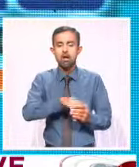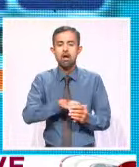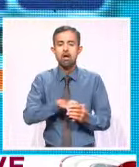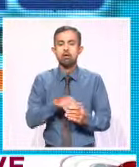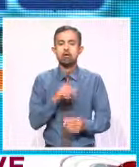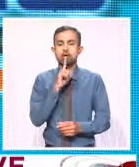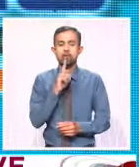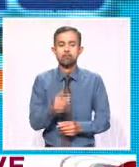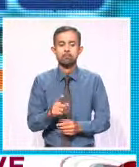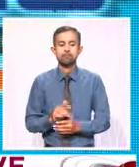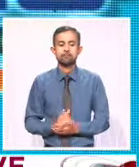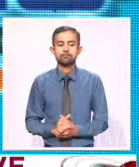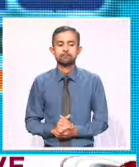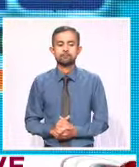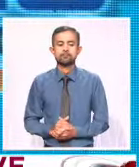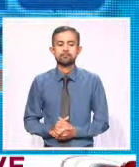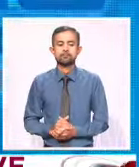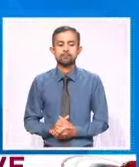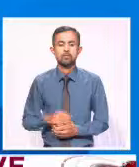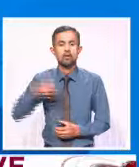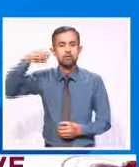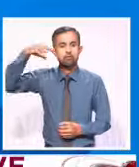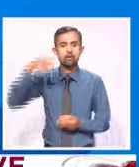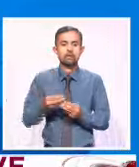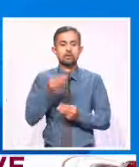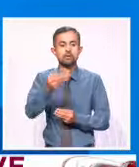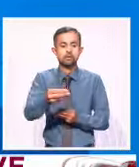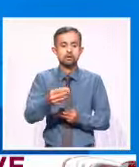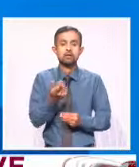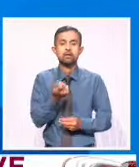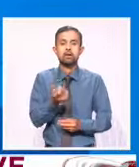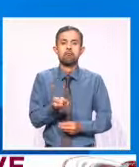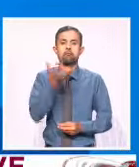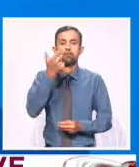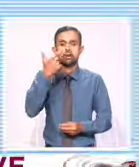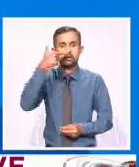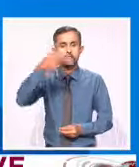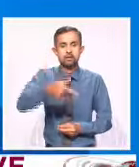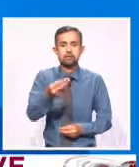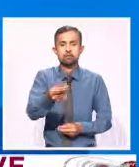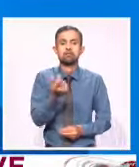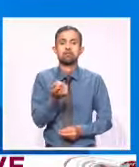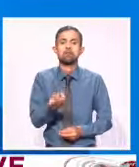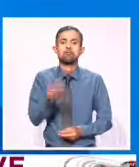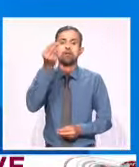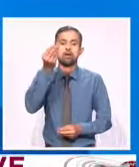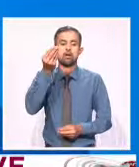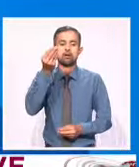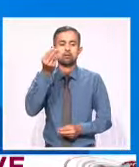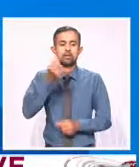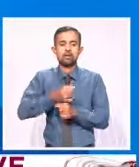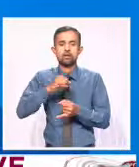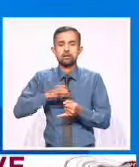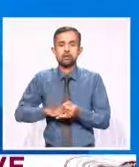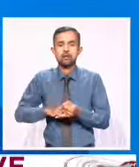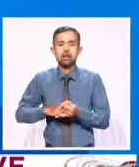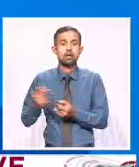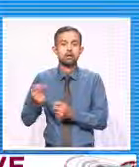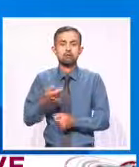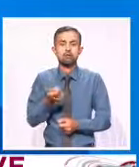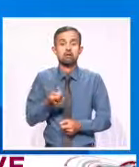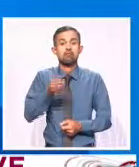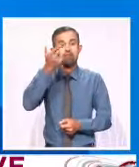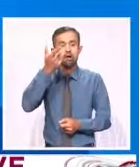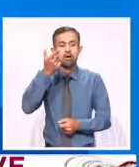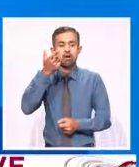ඔහු මේ බව කියා සිටියා. දැන් විදුලිය සපයනෝ ගාන වැඩි, දැන් තෙල් සපයනෝ ගාන වැඩි, දැන් අපි ගෑස් ලොරි එනවා ගාන